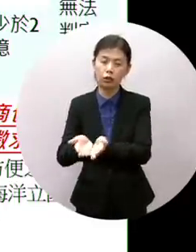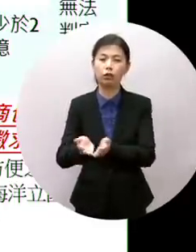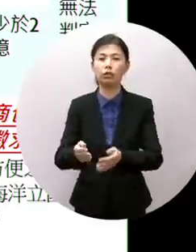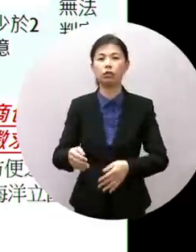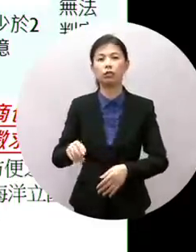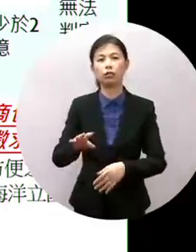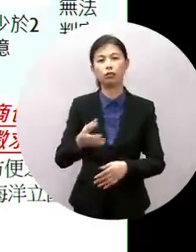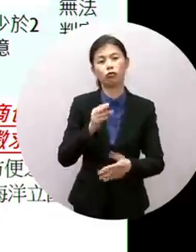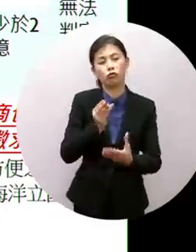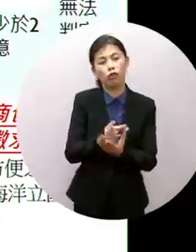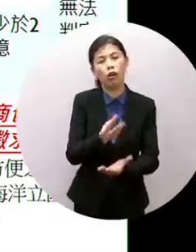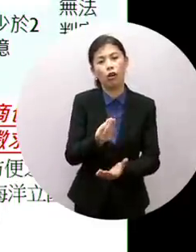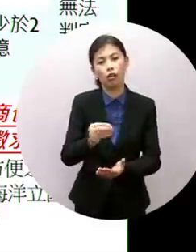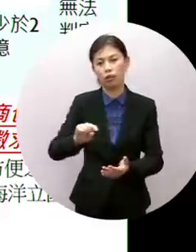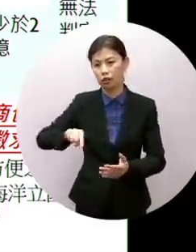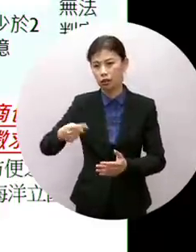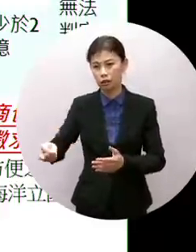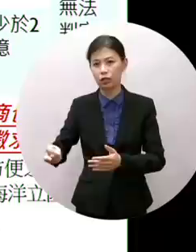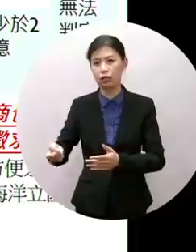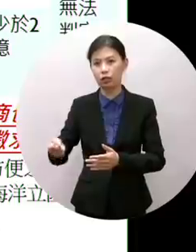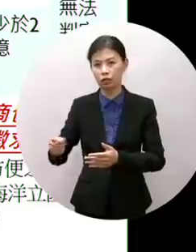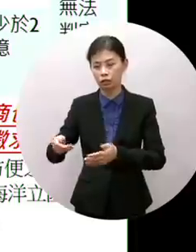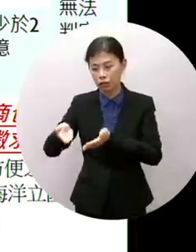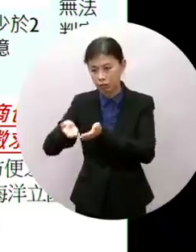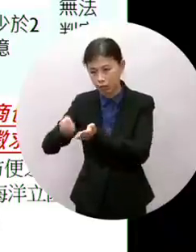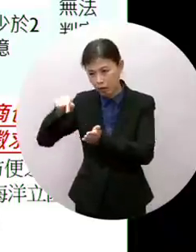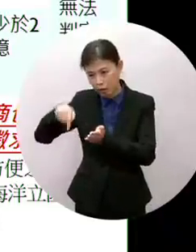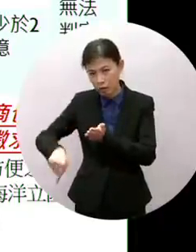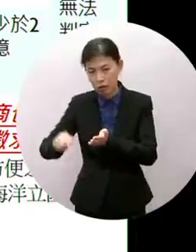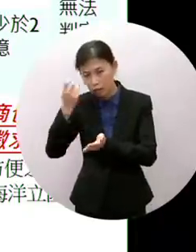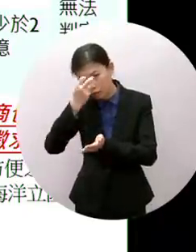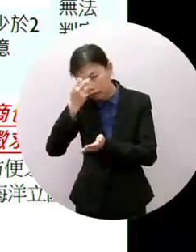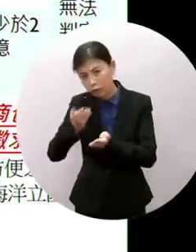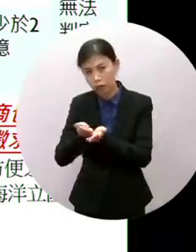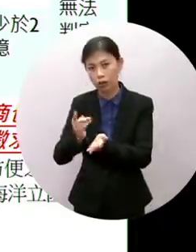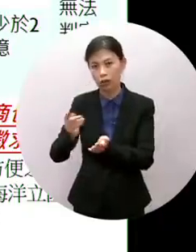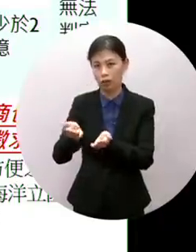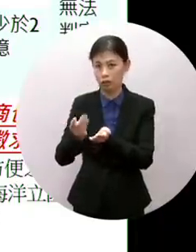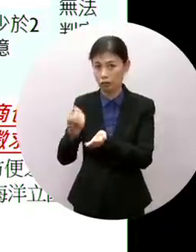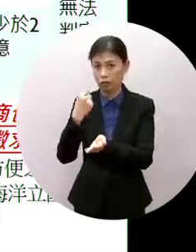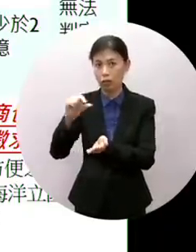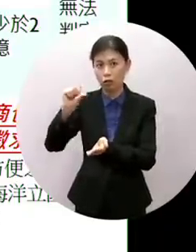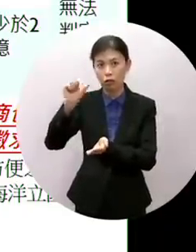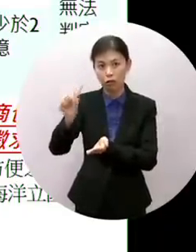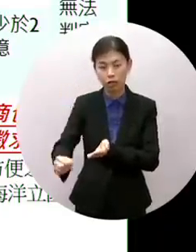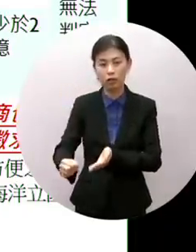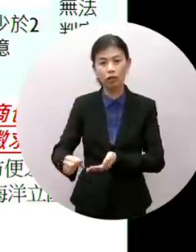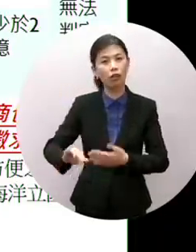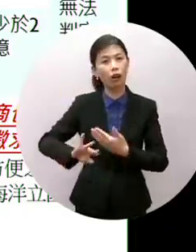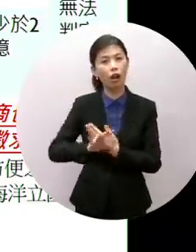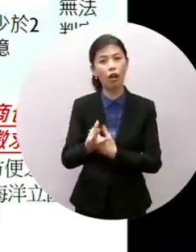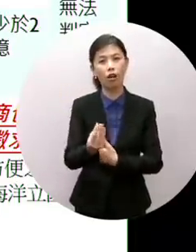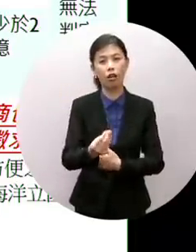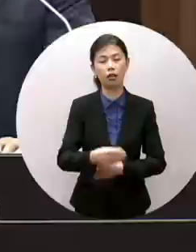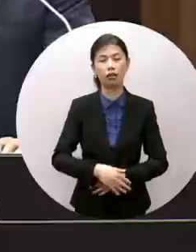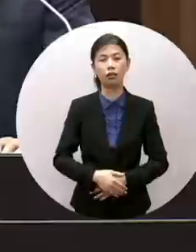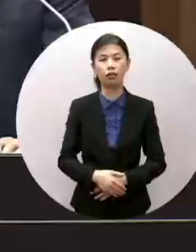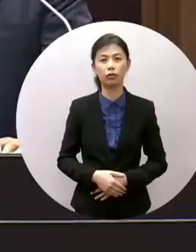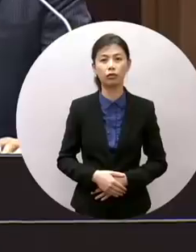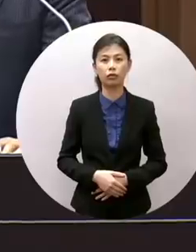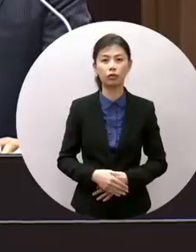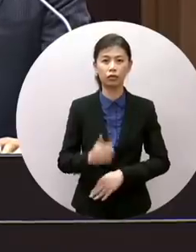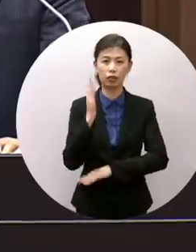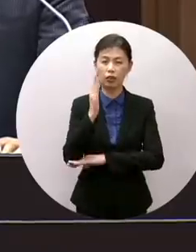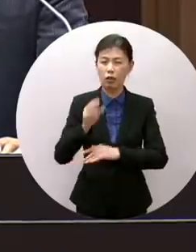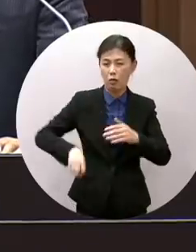船有人投资18亿，探勘船有人投资1艘5亿，啊，其他都无啊，政府投